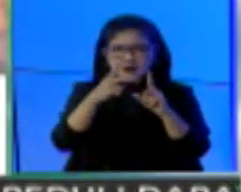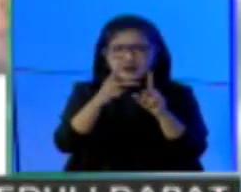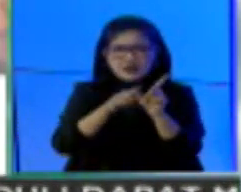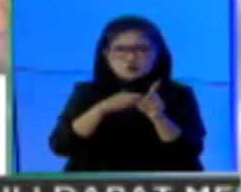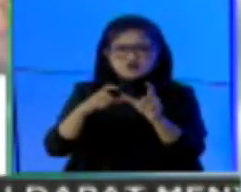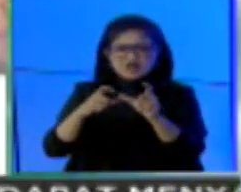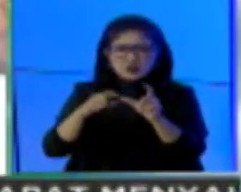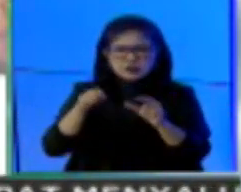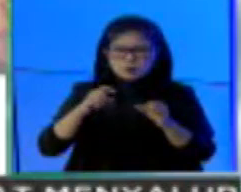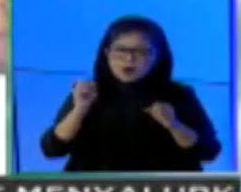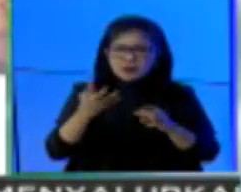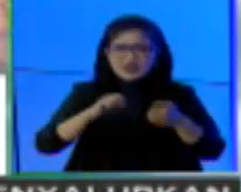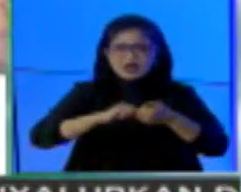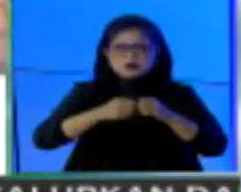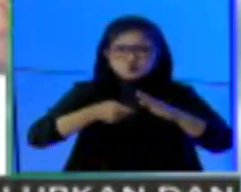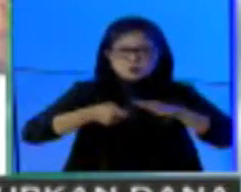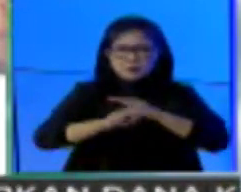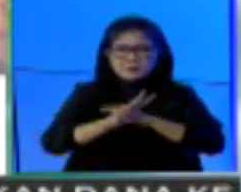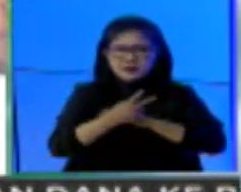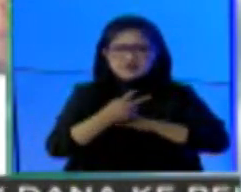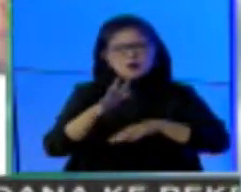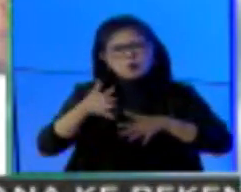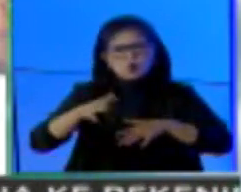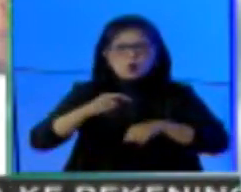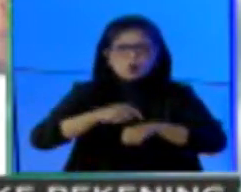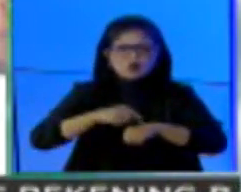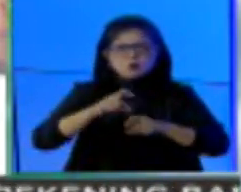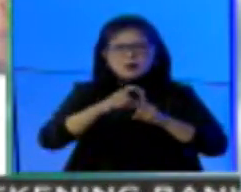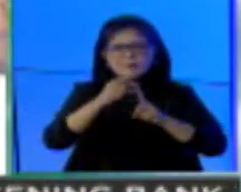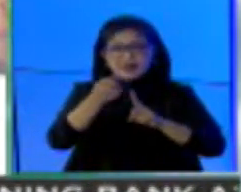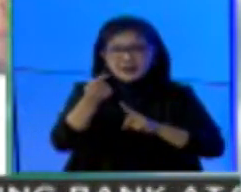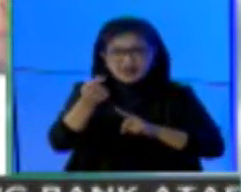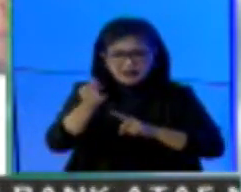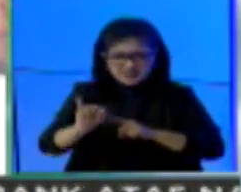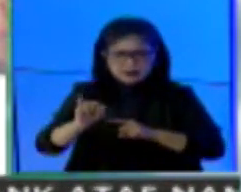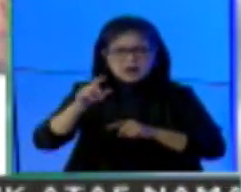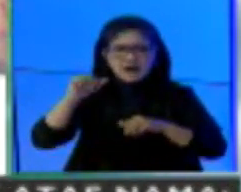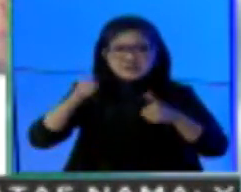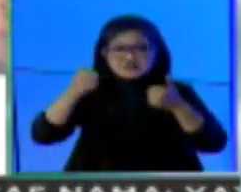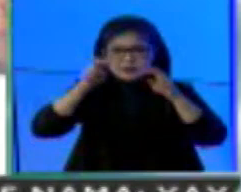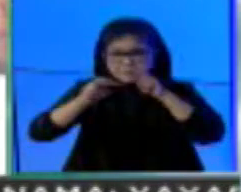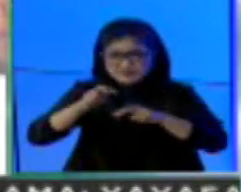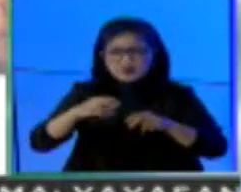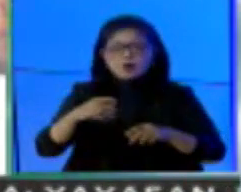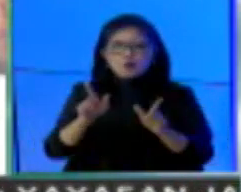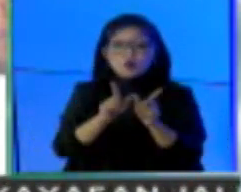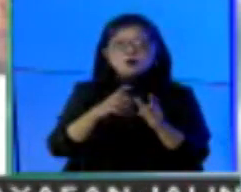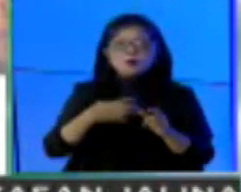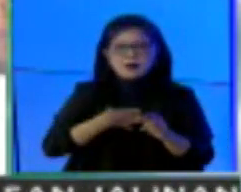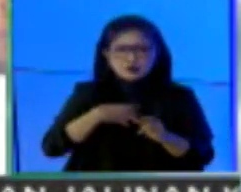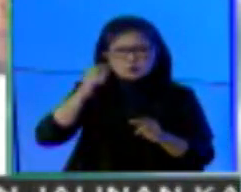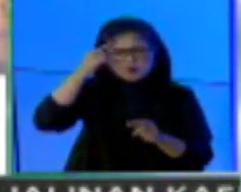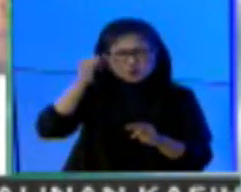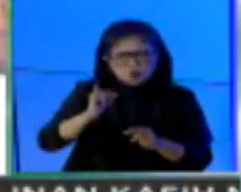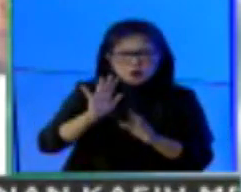dugaan suap penggantian antar waktu DPR RI. Hasil pemeriksaan, Wahyu mengakui sulit menolak bertemu pihak-pihak lain